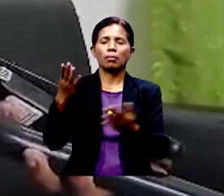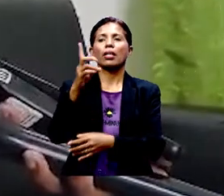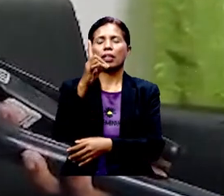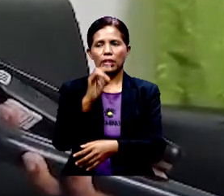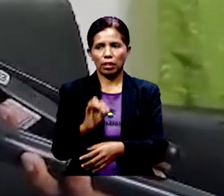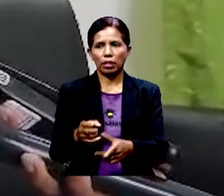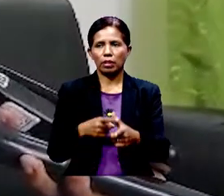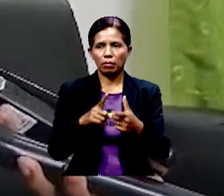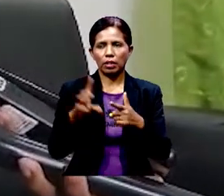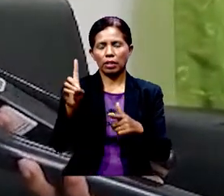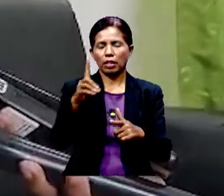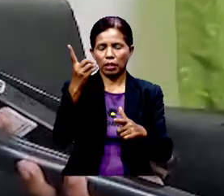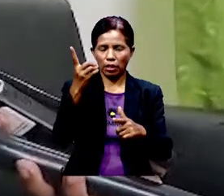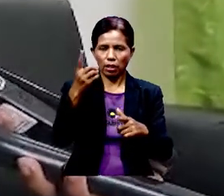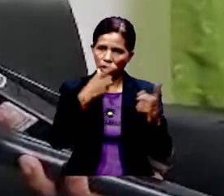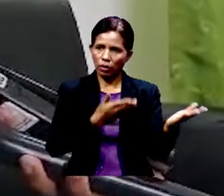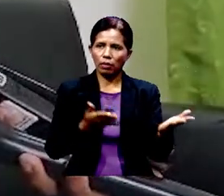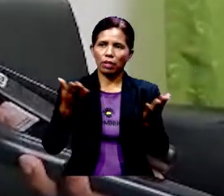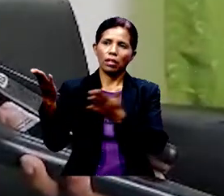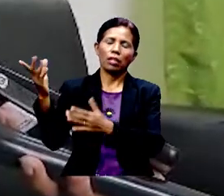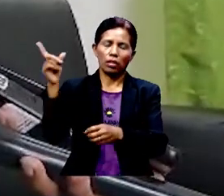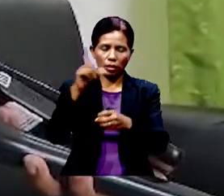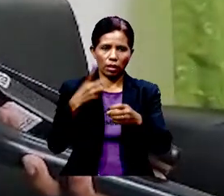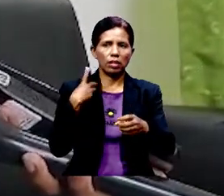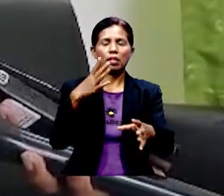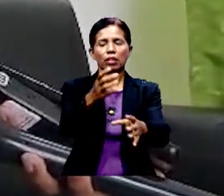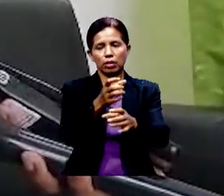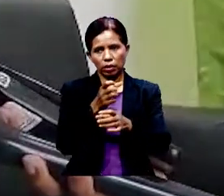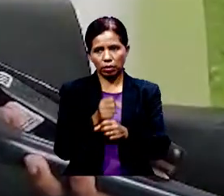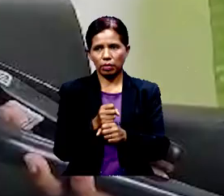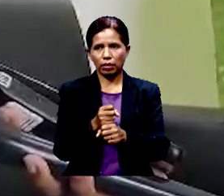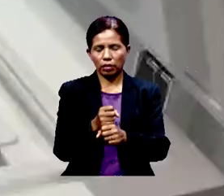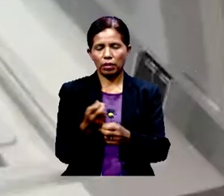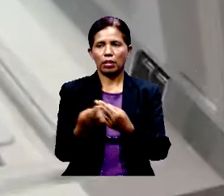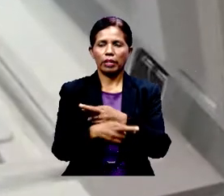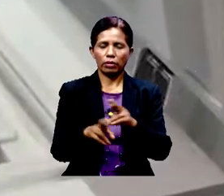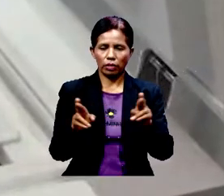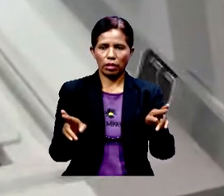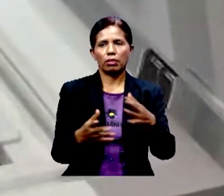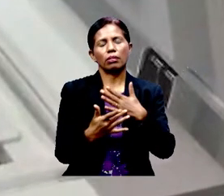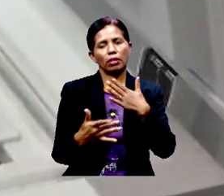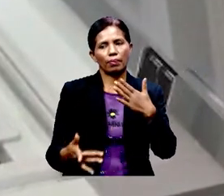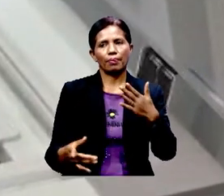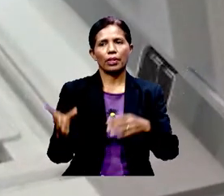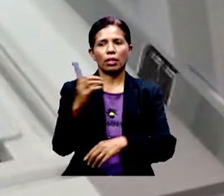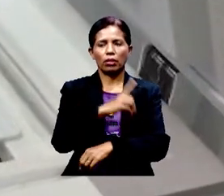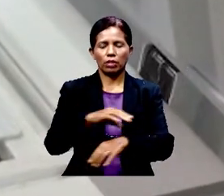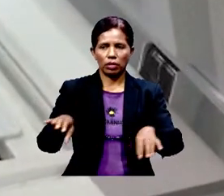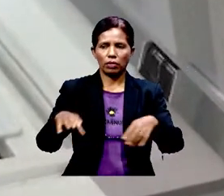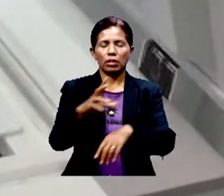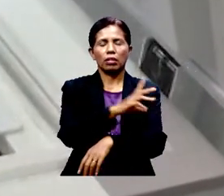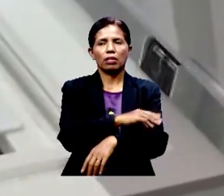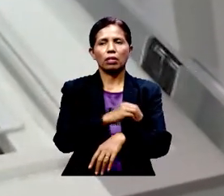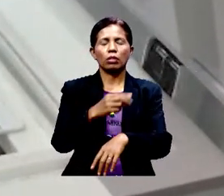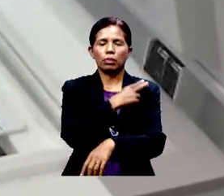depois haruka dader sama haruka ba lokrai ita simfaleona ita ni resultado. Cada loro un servizio laboratorio ospedale